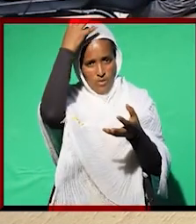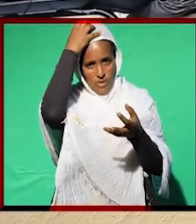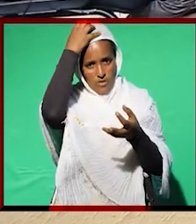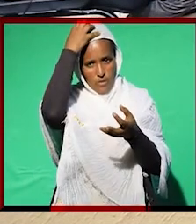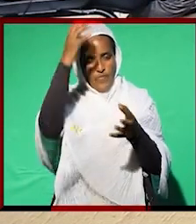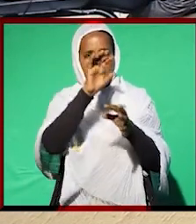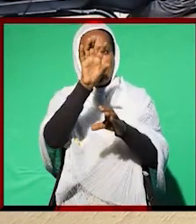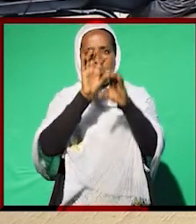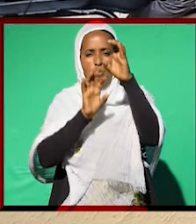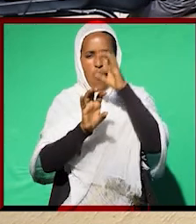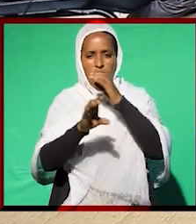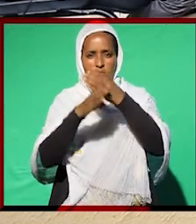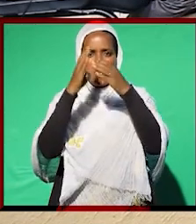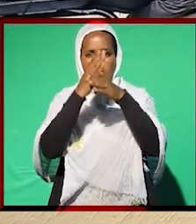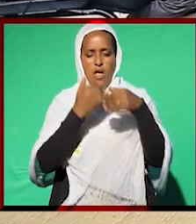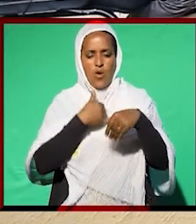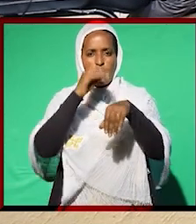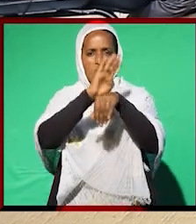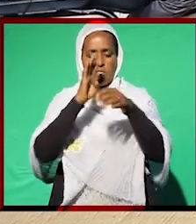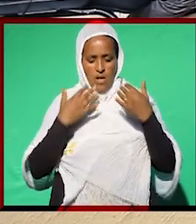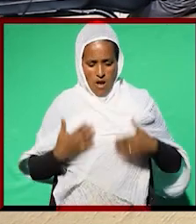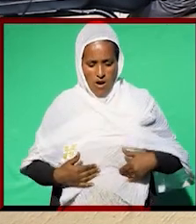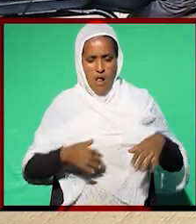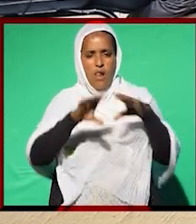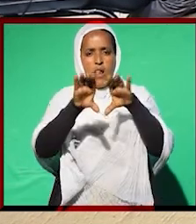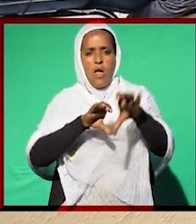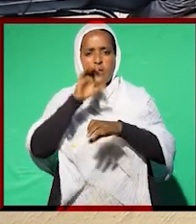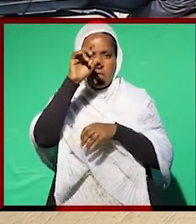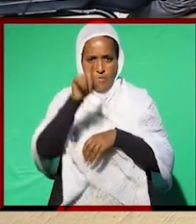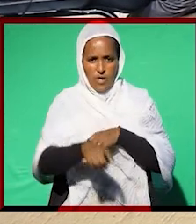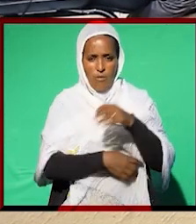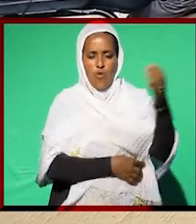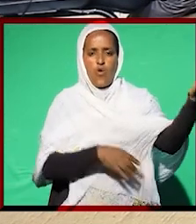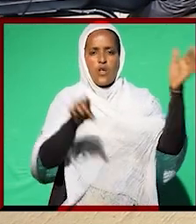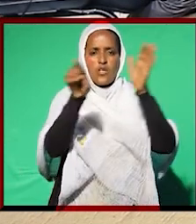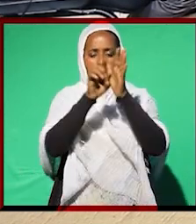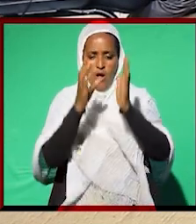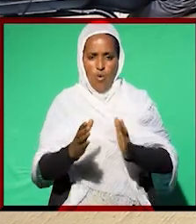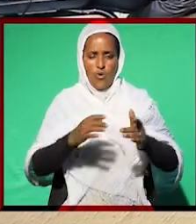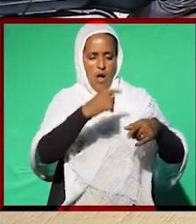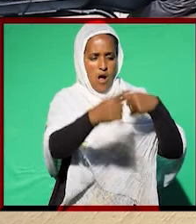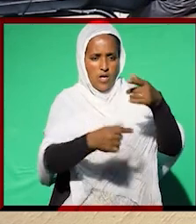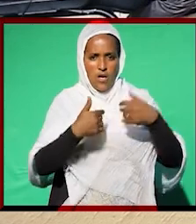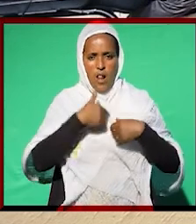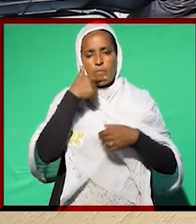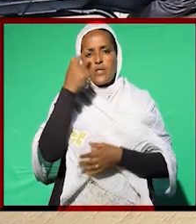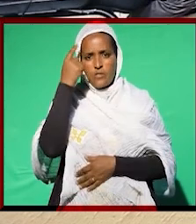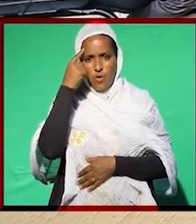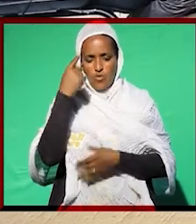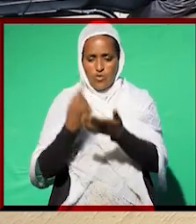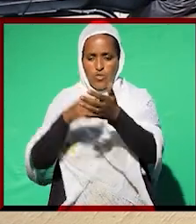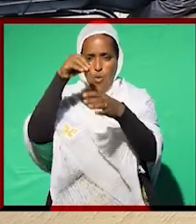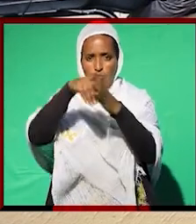ካሳወቀ በመዋቅር ደረጃ ደግሞ ያለው የቤተ ክርስቲያን አካል ደግሞ ሊያደርግ የሚገባው ህጋዊ አካሄድ ደግሞ አለ ብዬ